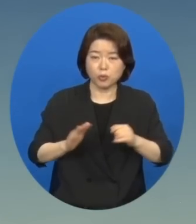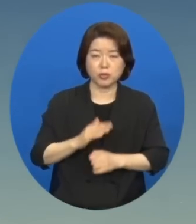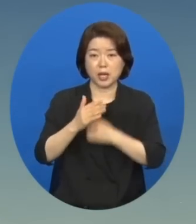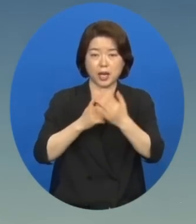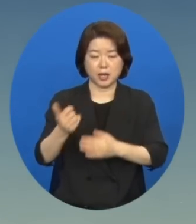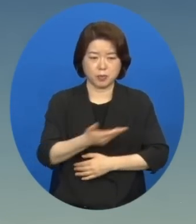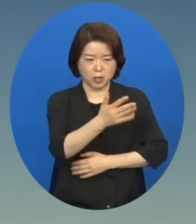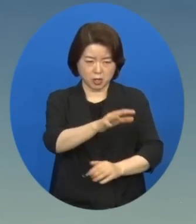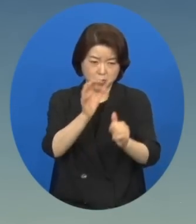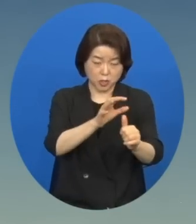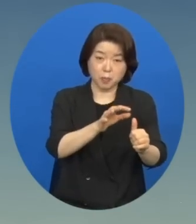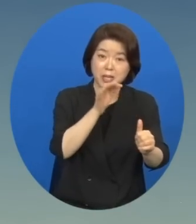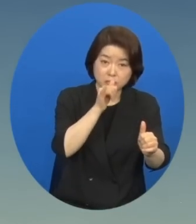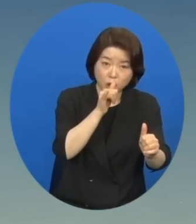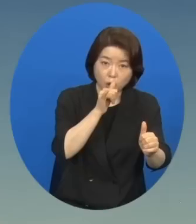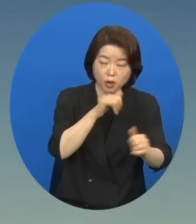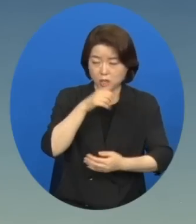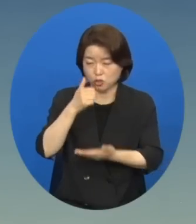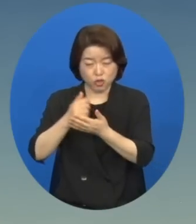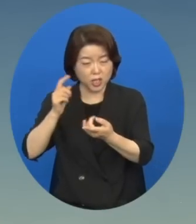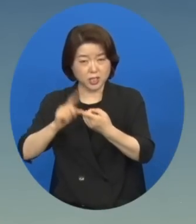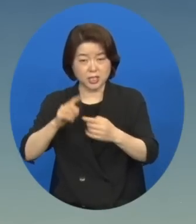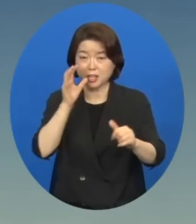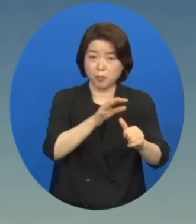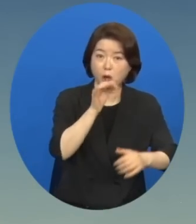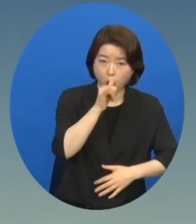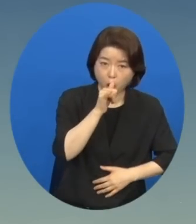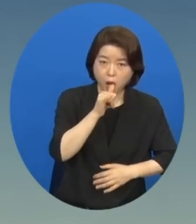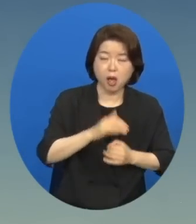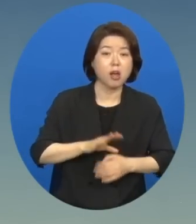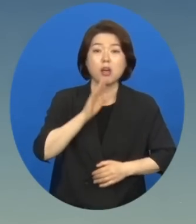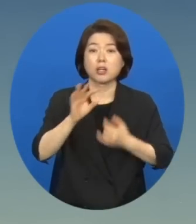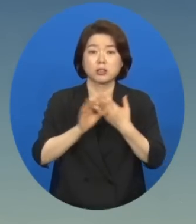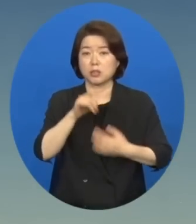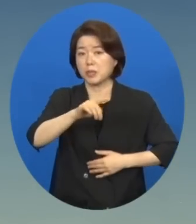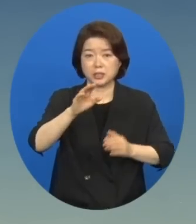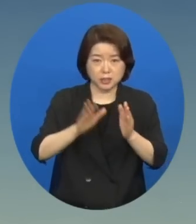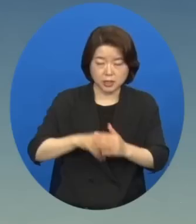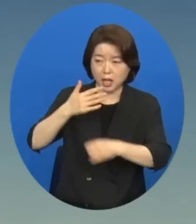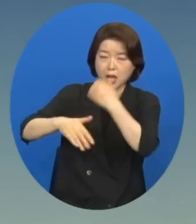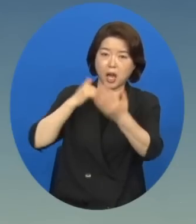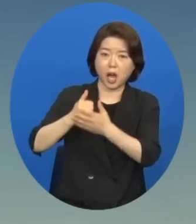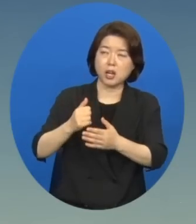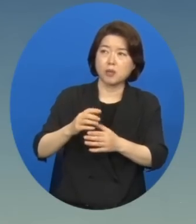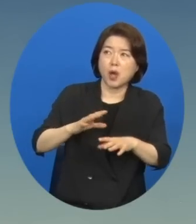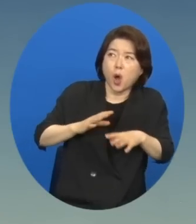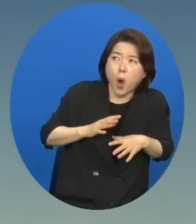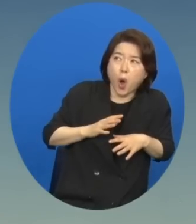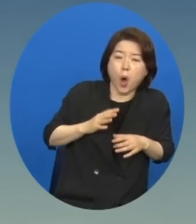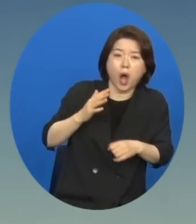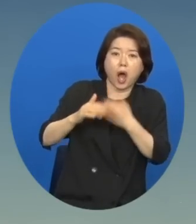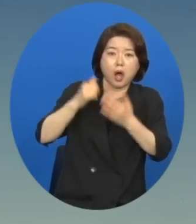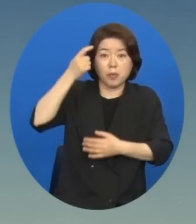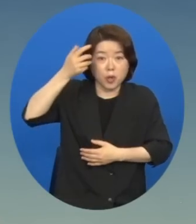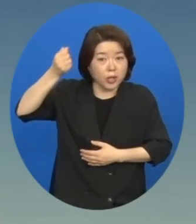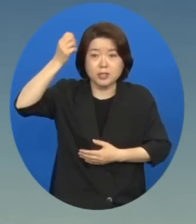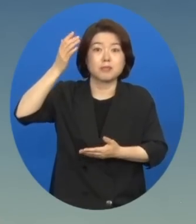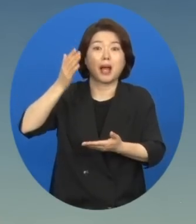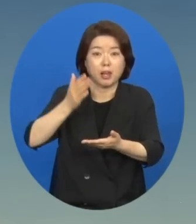여러분들을 책망하십니까? 죄에 대하여 책망하십니까? 그러면 그때 하나님 무서운 하나님이라고 여기시면 안